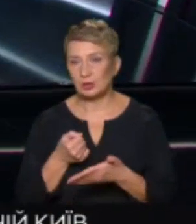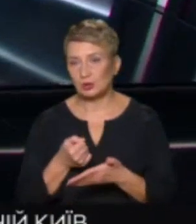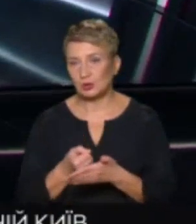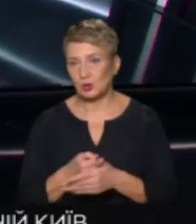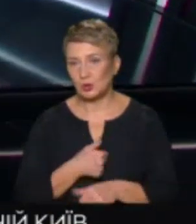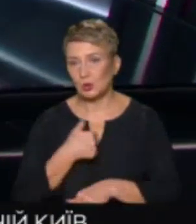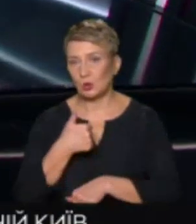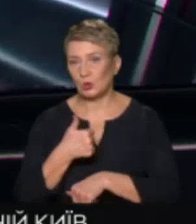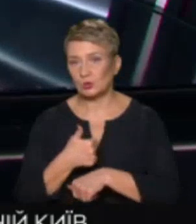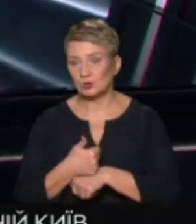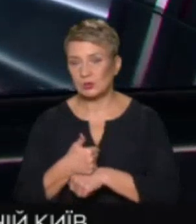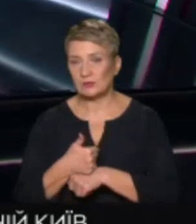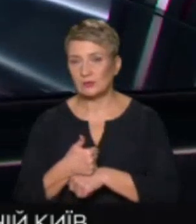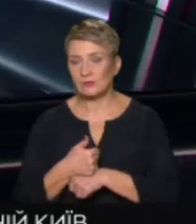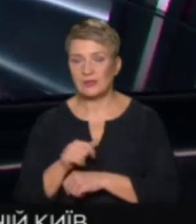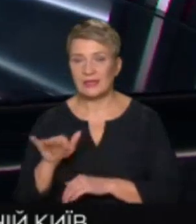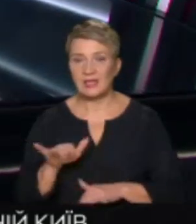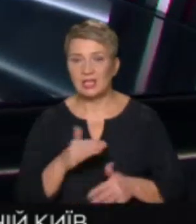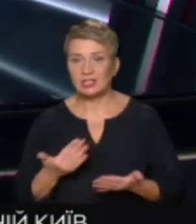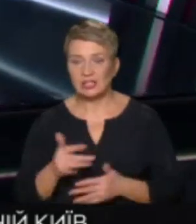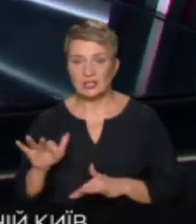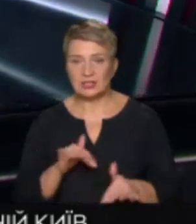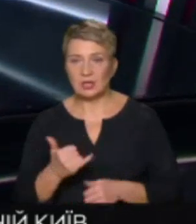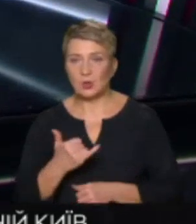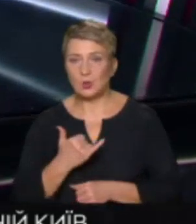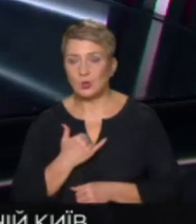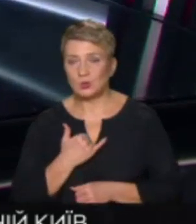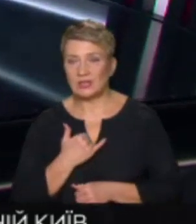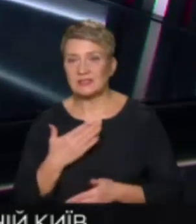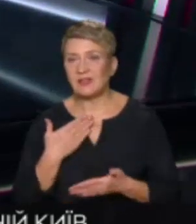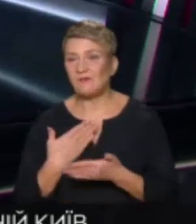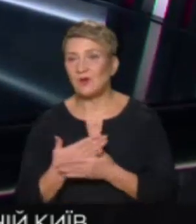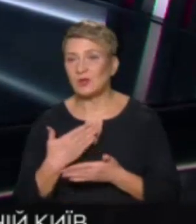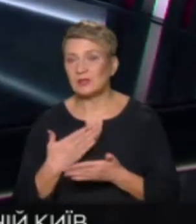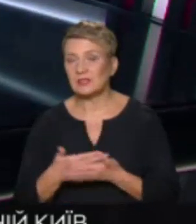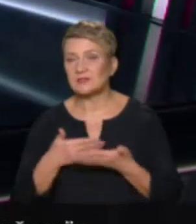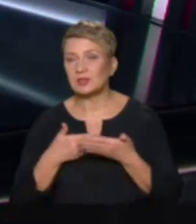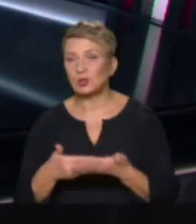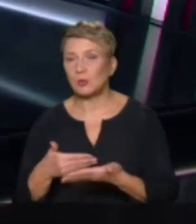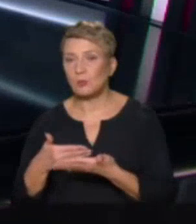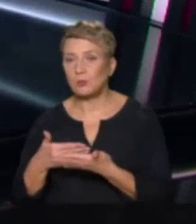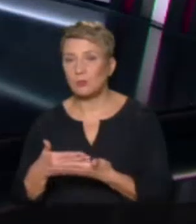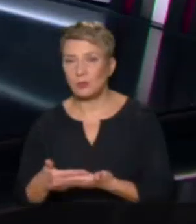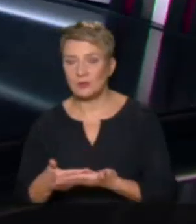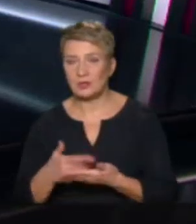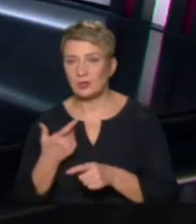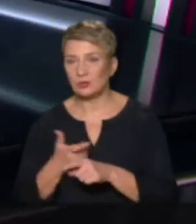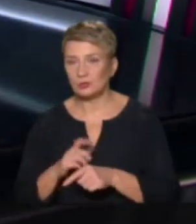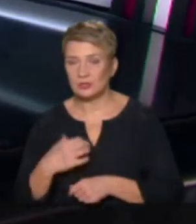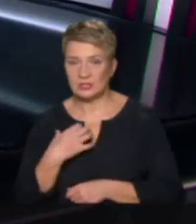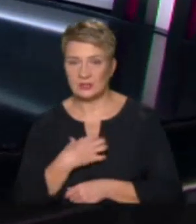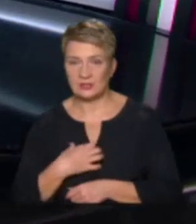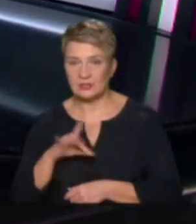основної якоїсь діяльності. Да, у нас зараз волонтерство, допомога, ну, мені здається, в державі. Про